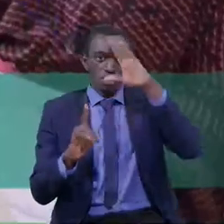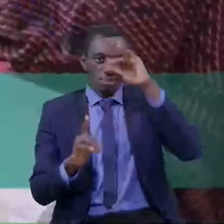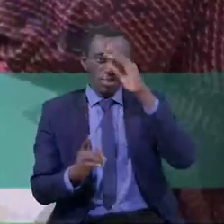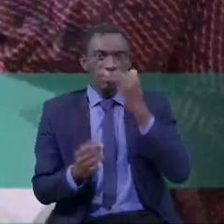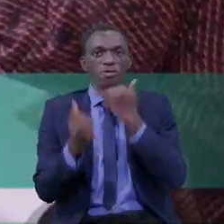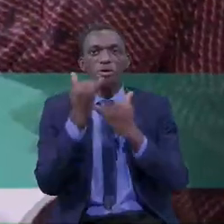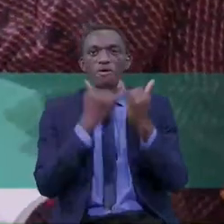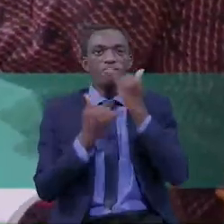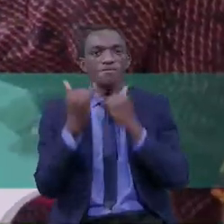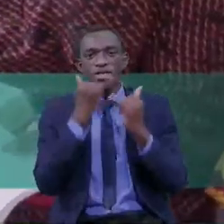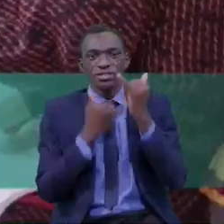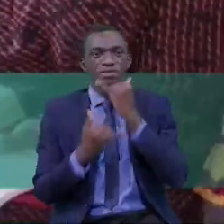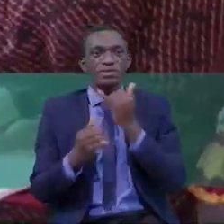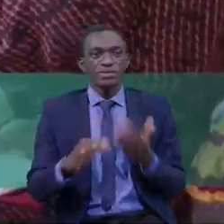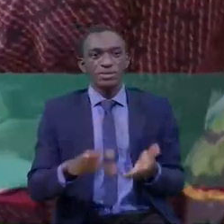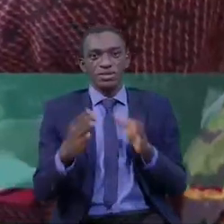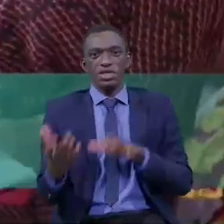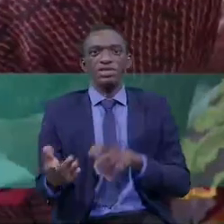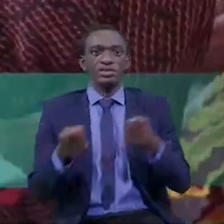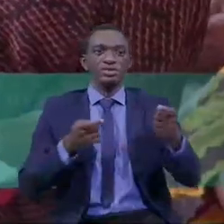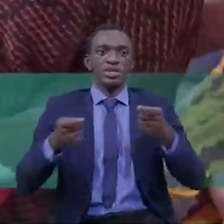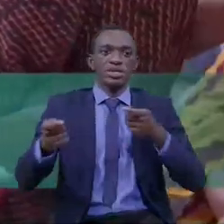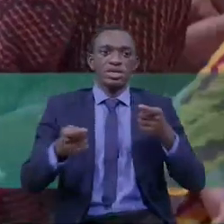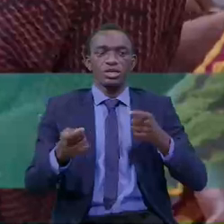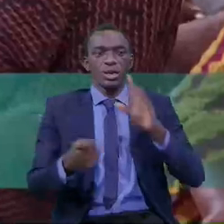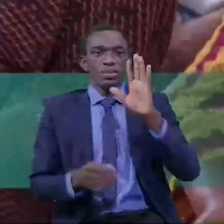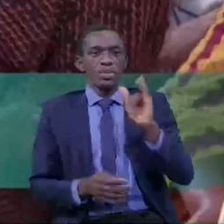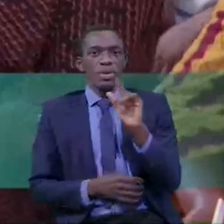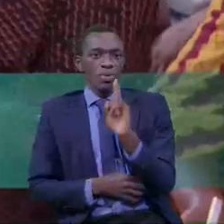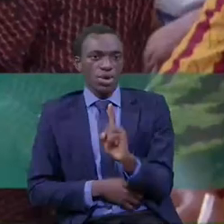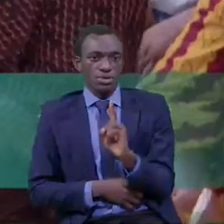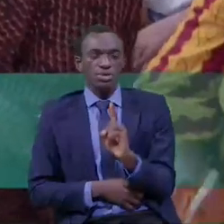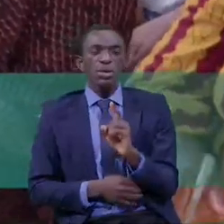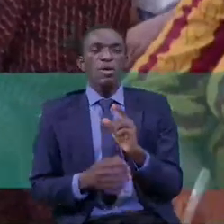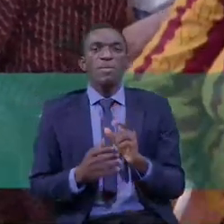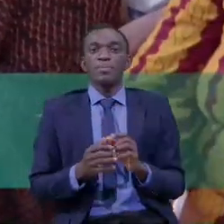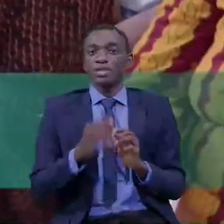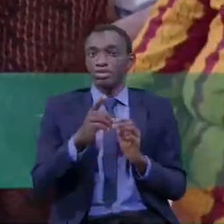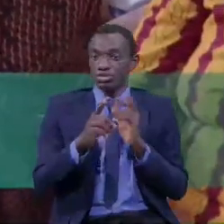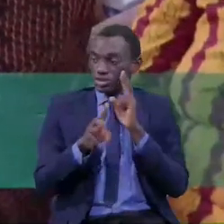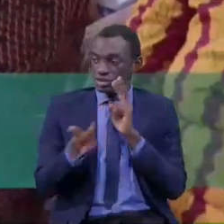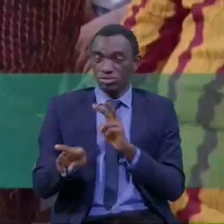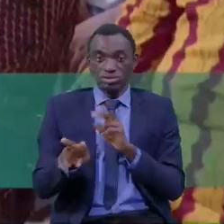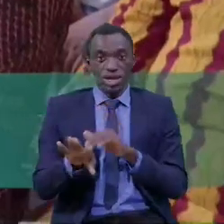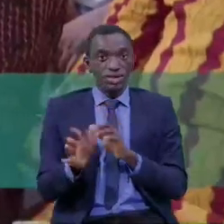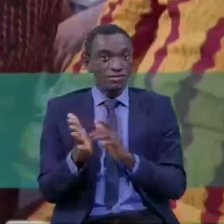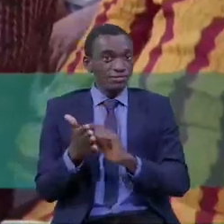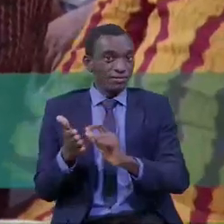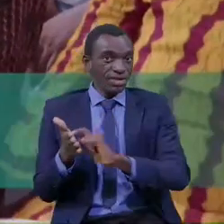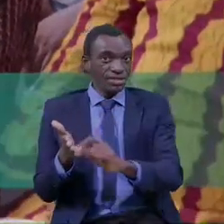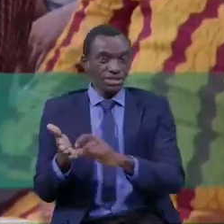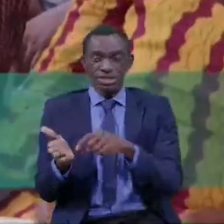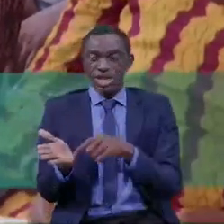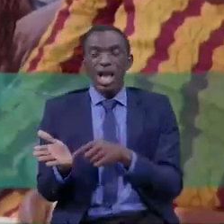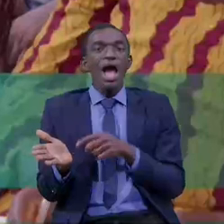Si par les offenses d'un homme, la mort a régné par un seul, l'offense d'Adam